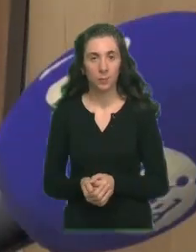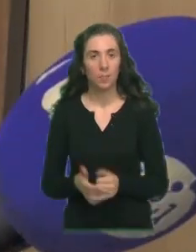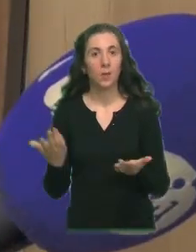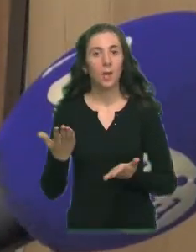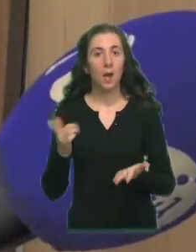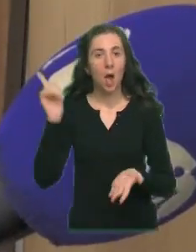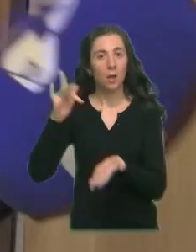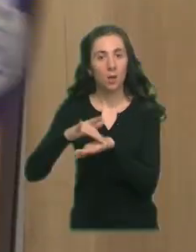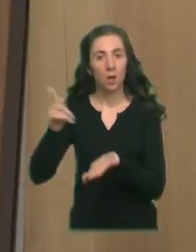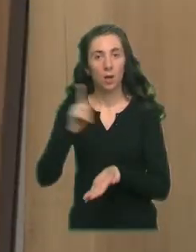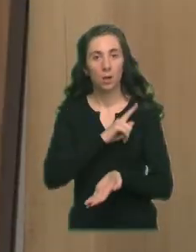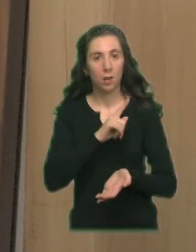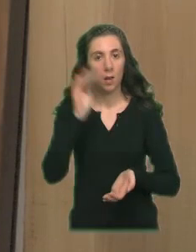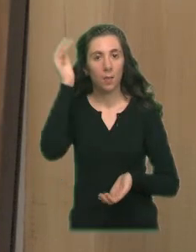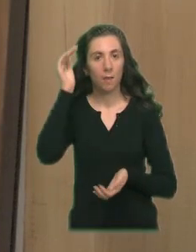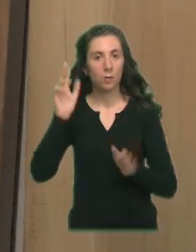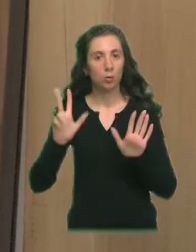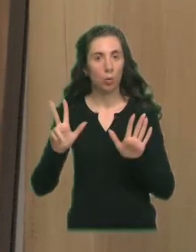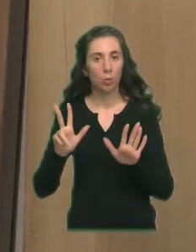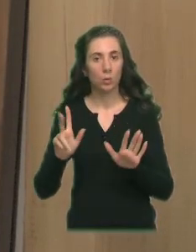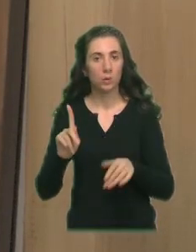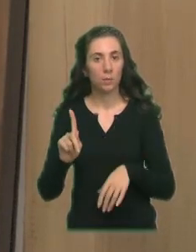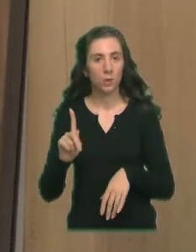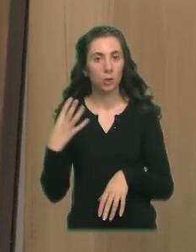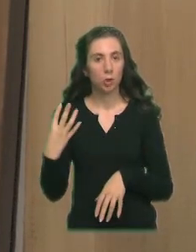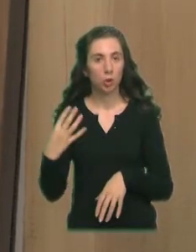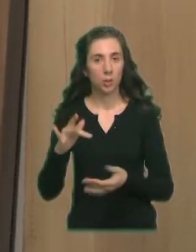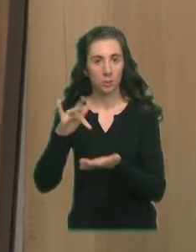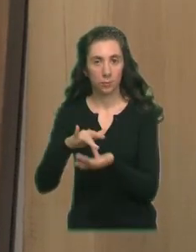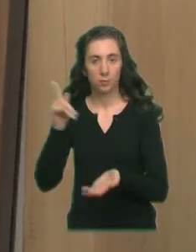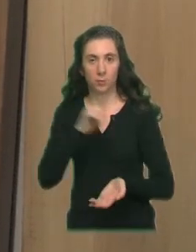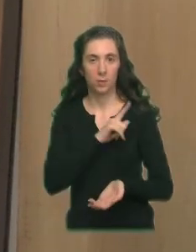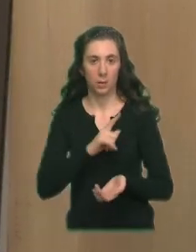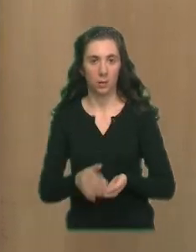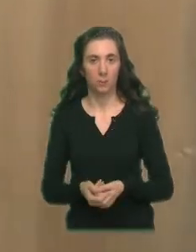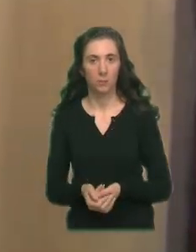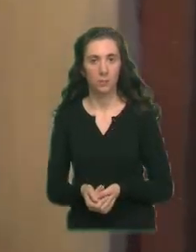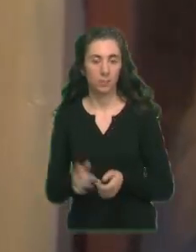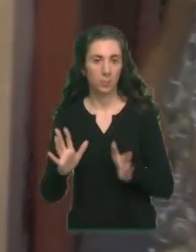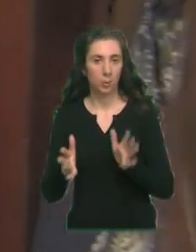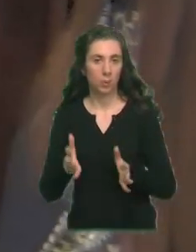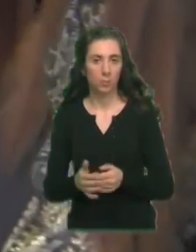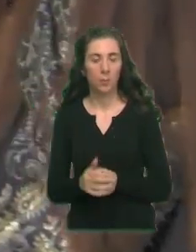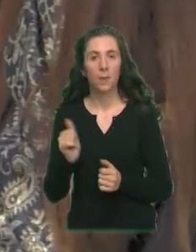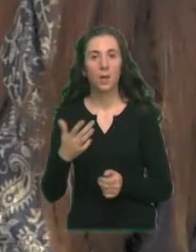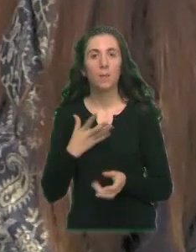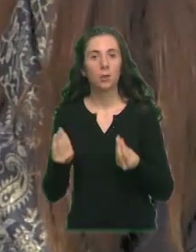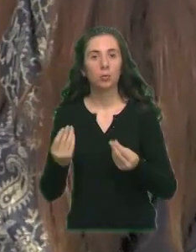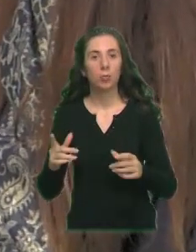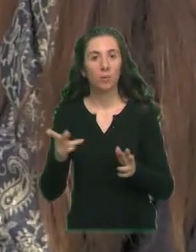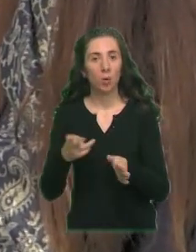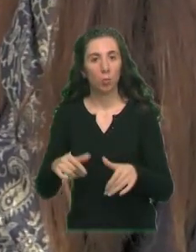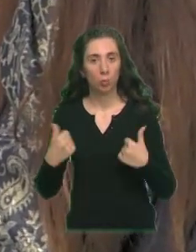I kada je onda u Rijeci? Da, mislim, navečer u 8:40, tako tu negdje. Da. A imali neki